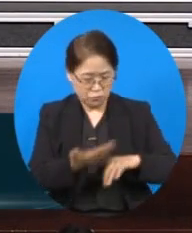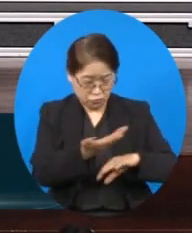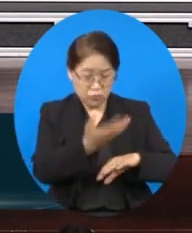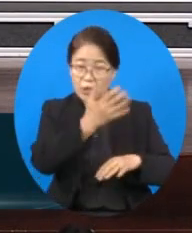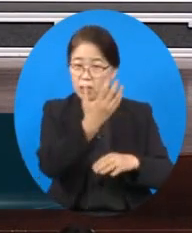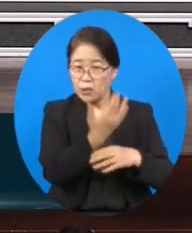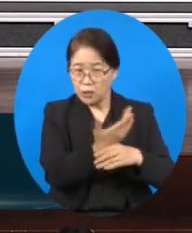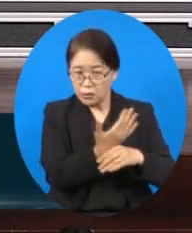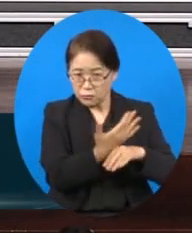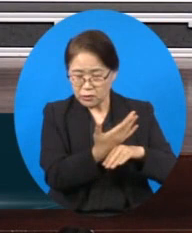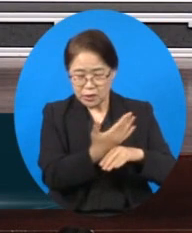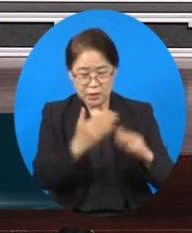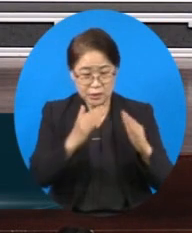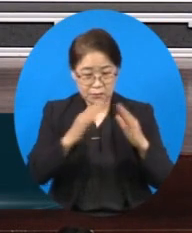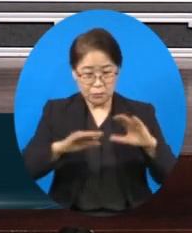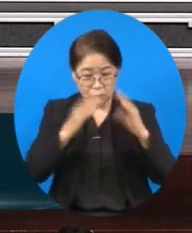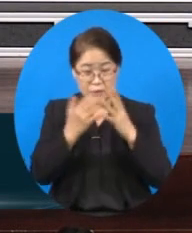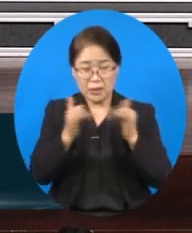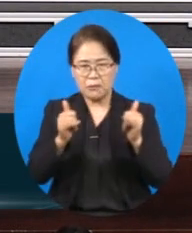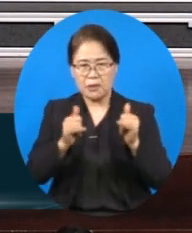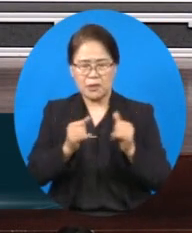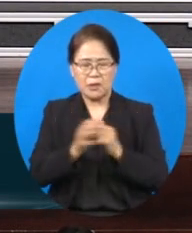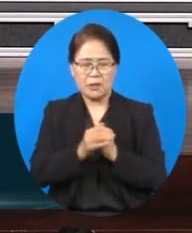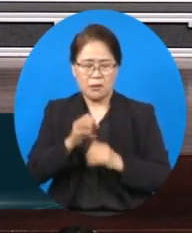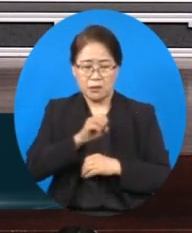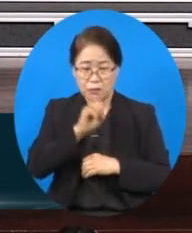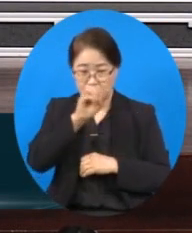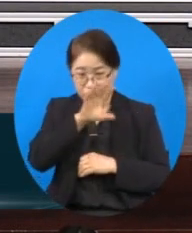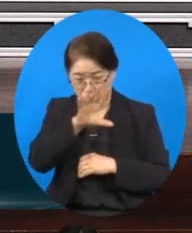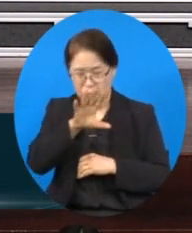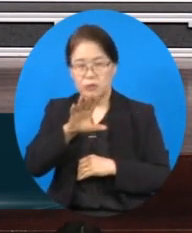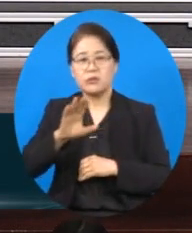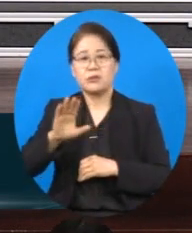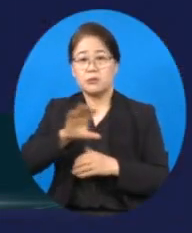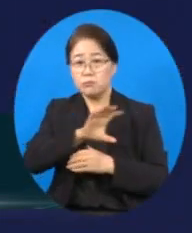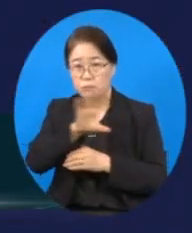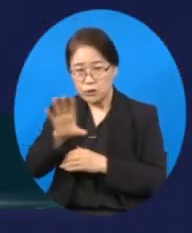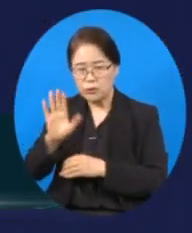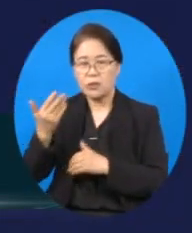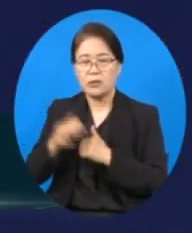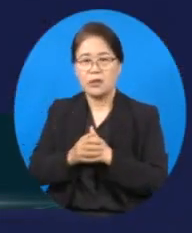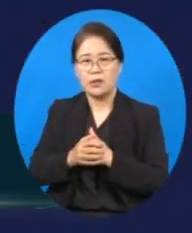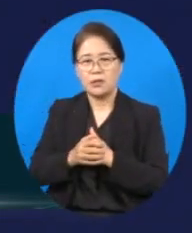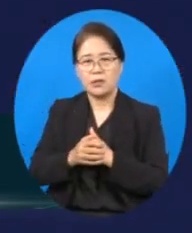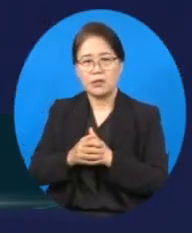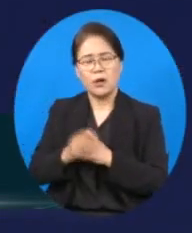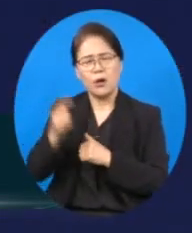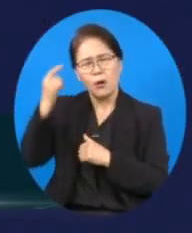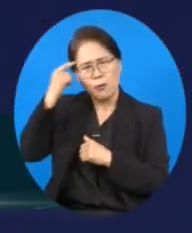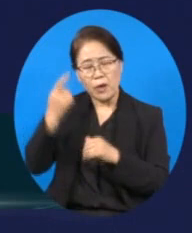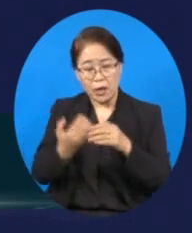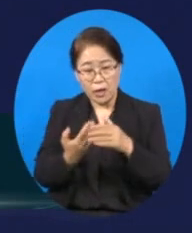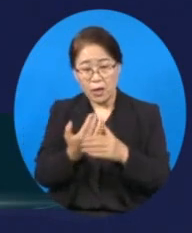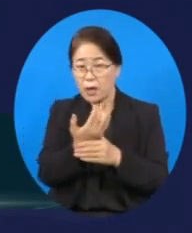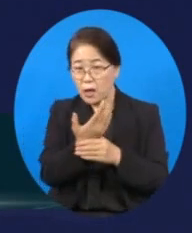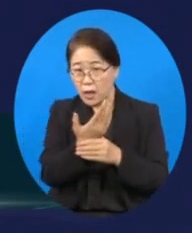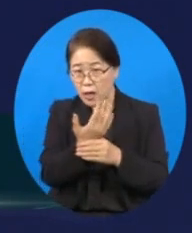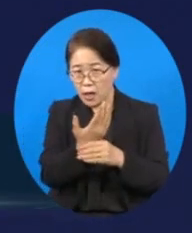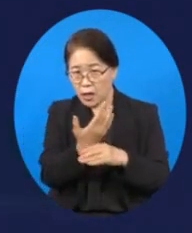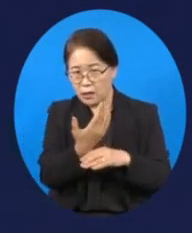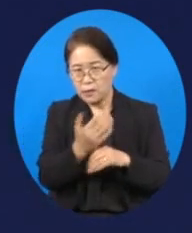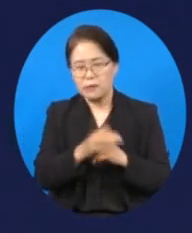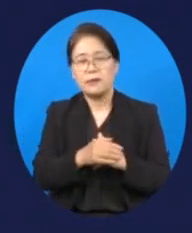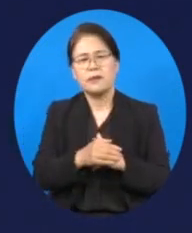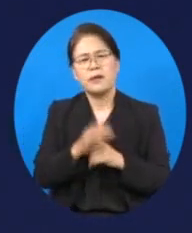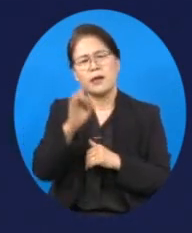이러므로 집안 모든 사람에게 비치니라 여러분 왜 우리가 등불을 켤까요 그것은 단